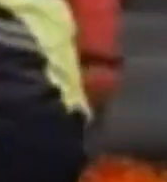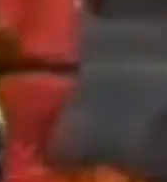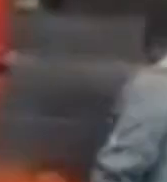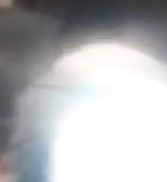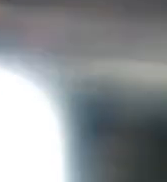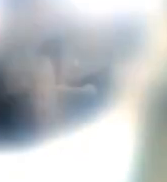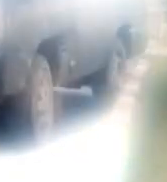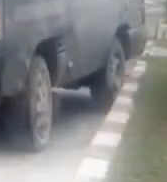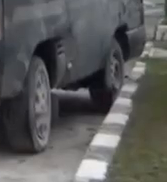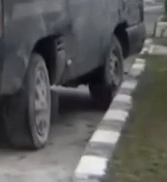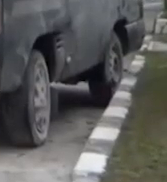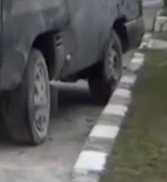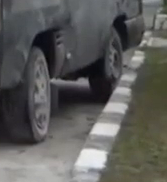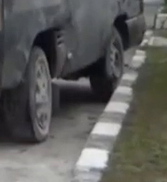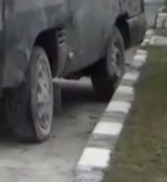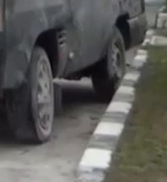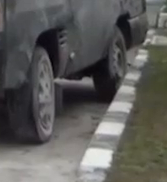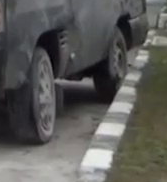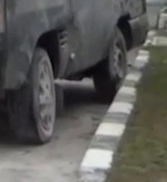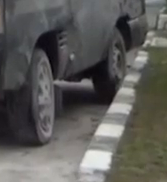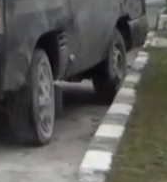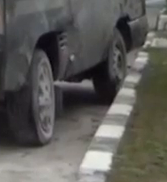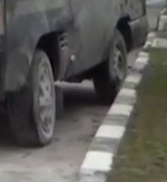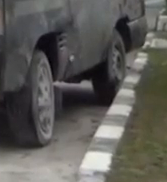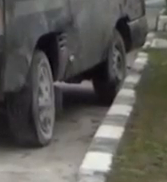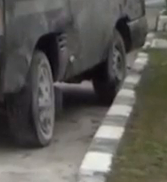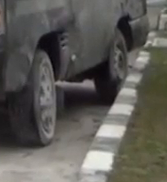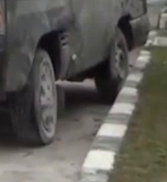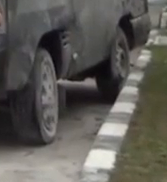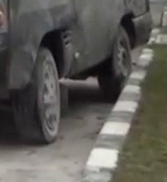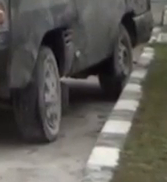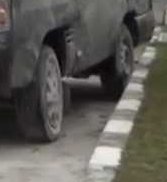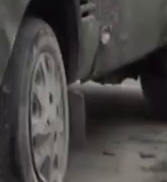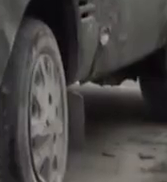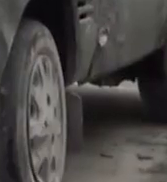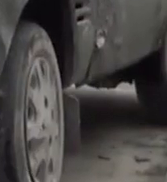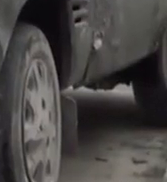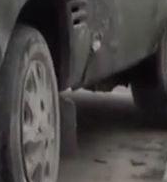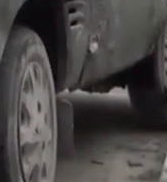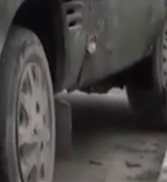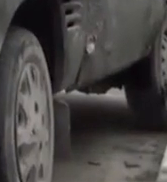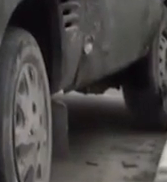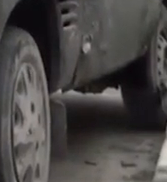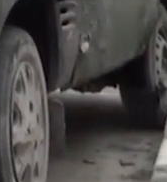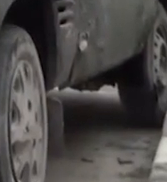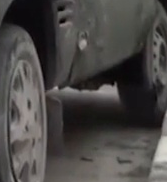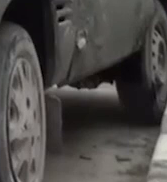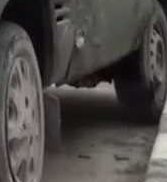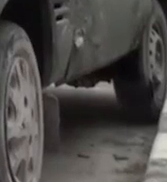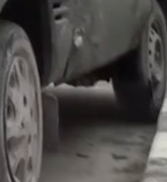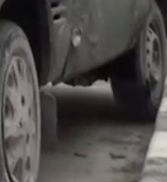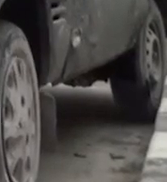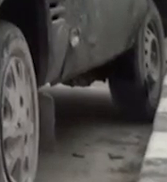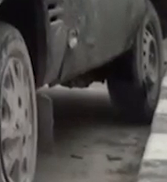bersama dengan security berusaha untuk memadamkan kobaran api agar tidak menyebar kendaraan lainnya di sekitar SPBU saat mobil terbakar sang istri